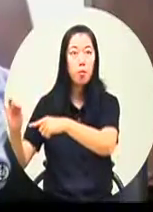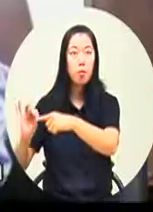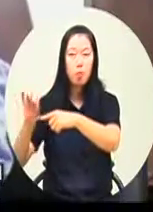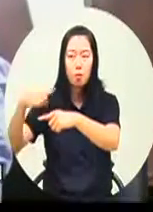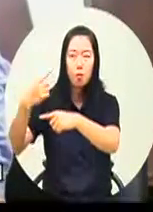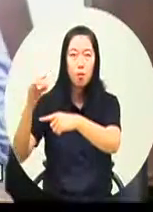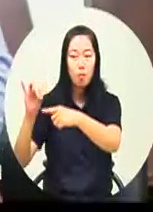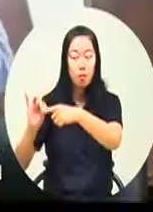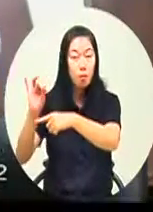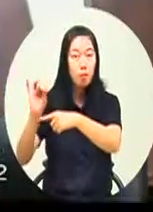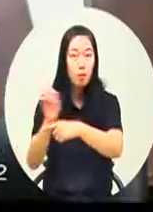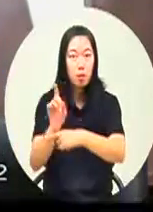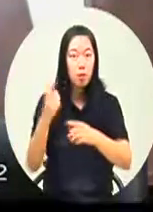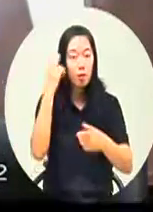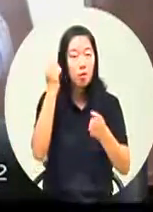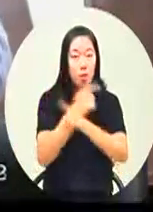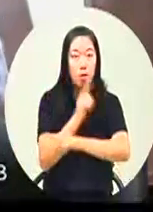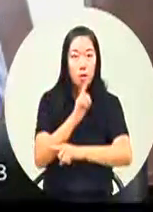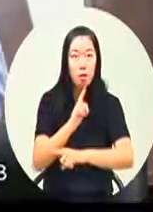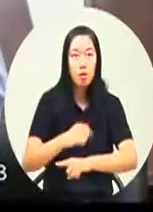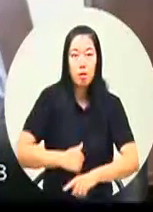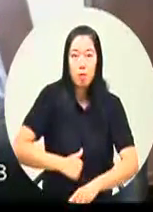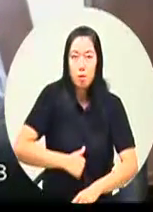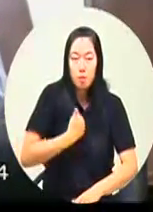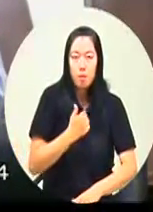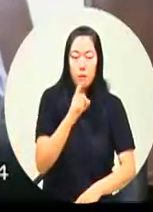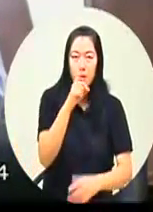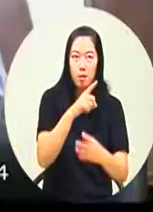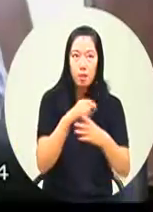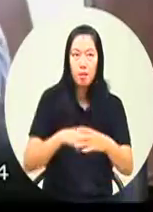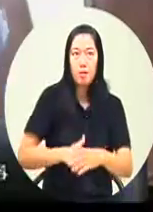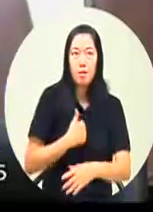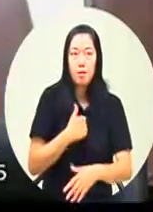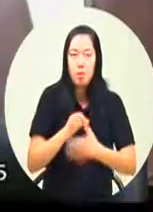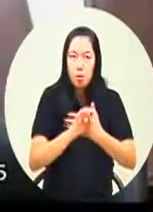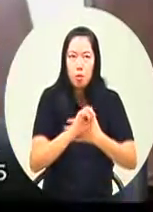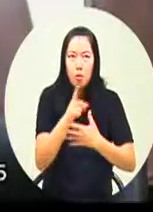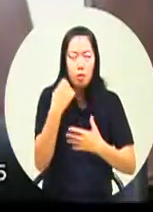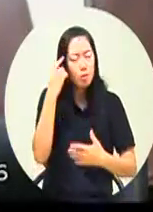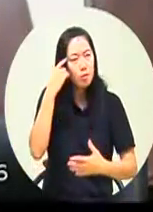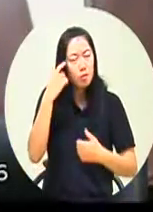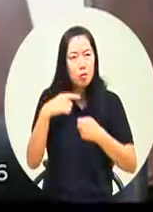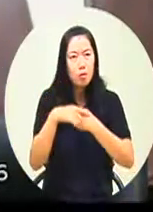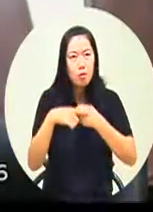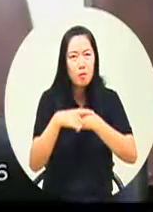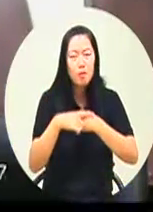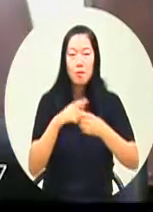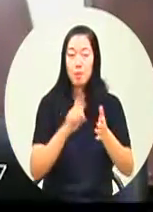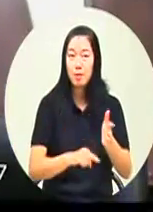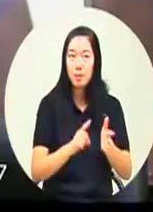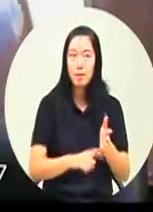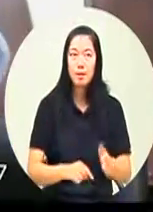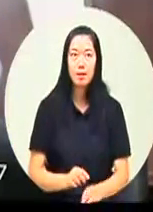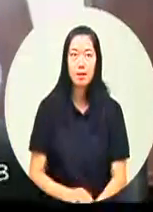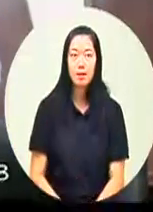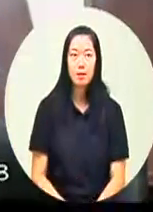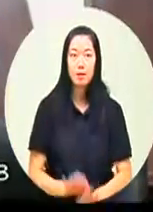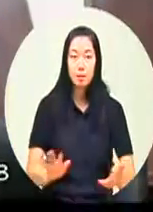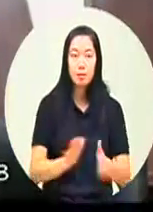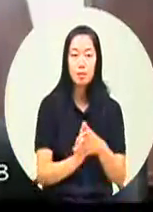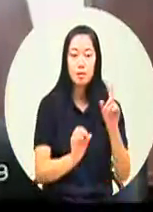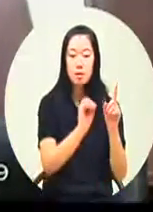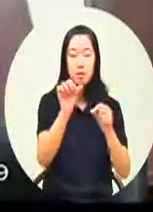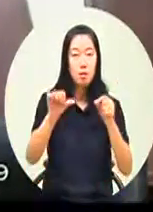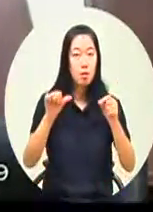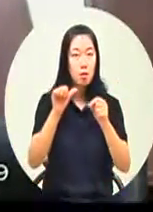75%、92%、80%、50%、100%、100%、100%，代表什么？本来有十件，可能变成都没有。这个逻辑很简单了、啊，就是 啊。那现在105年是